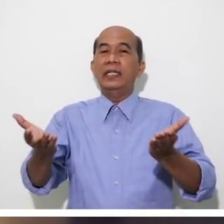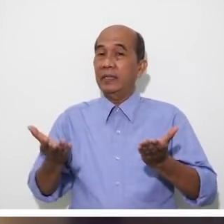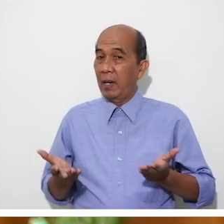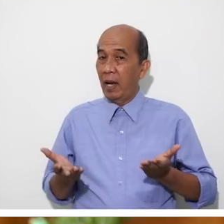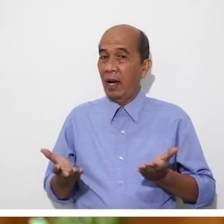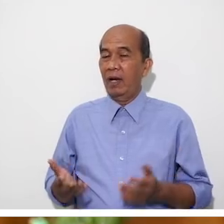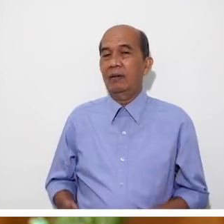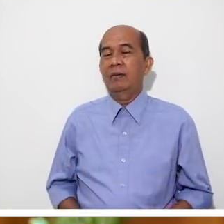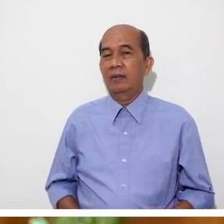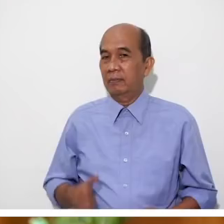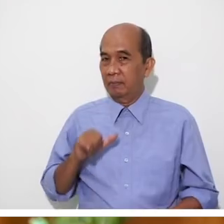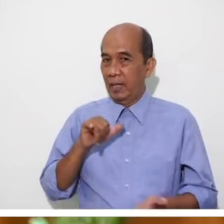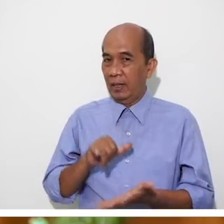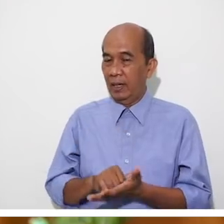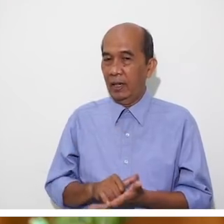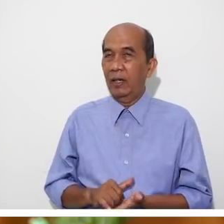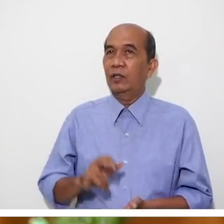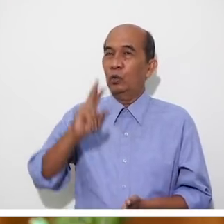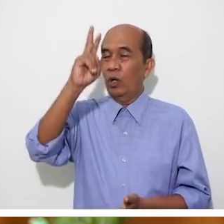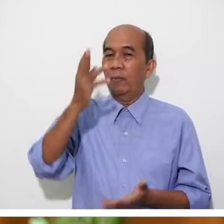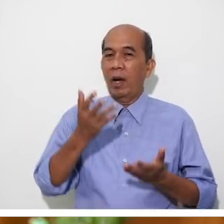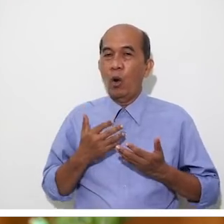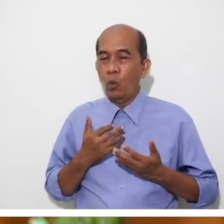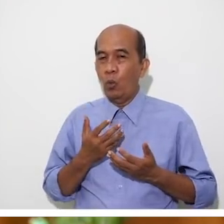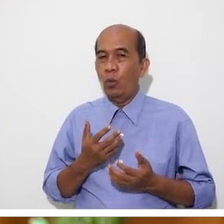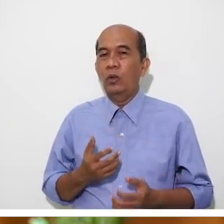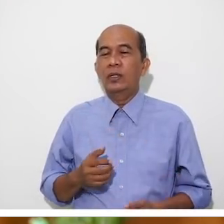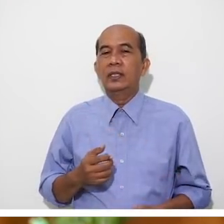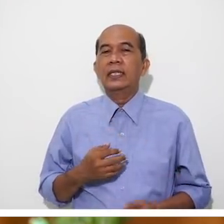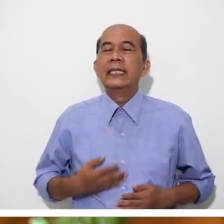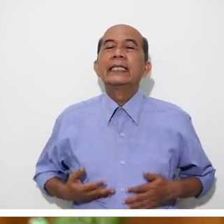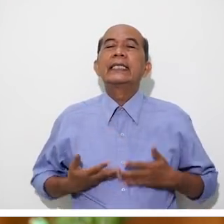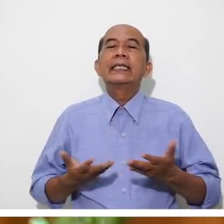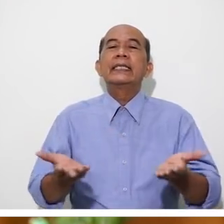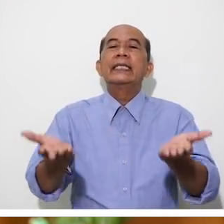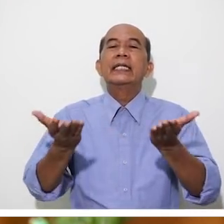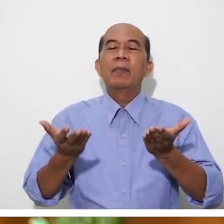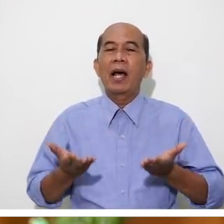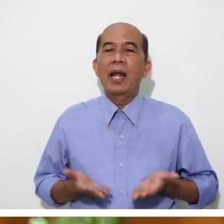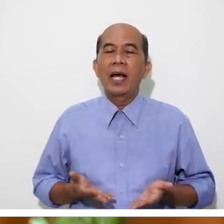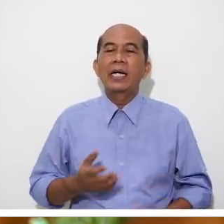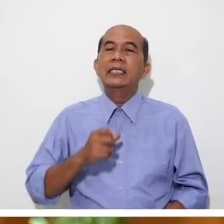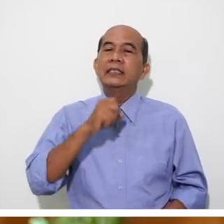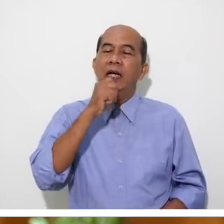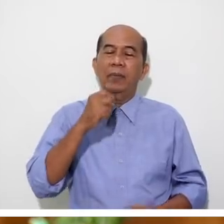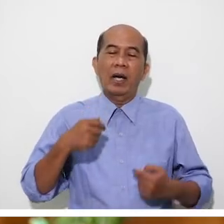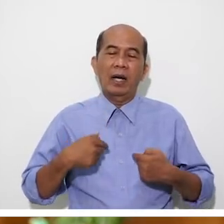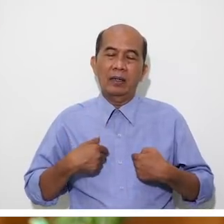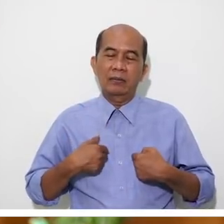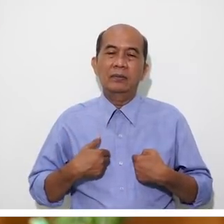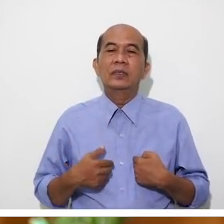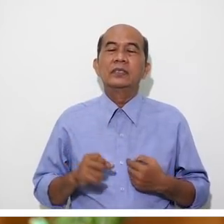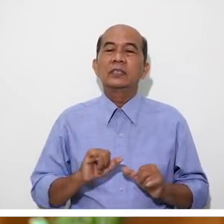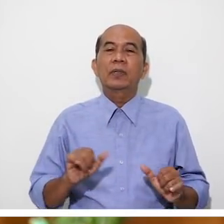itu, maka yang Tuhan mau saat ini adalah terimalah siapa saudaramu,